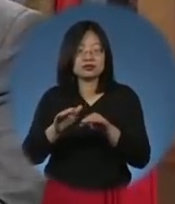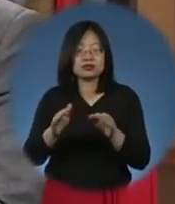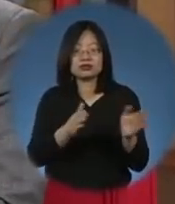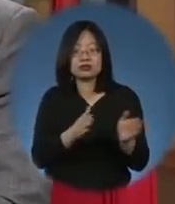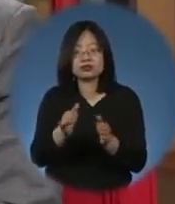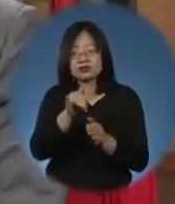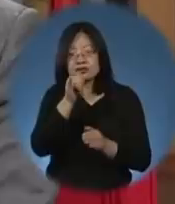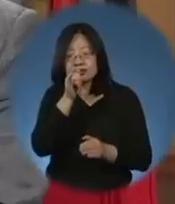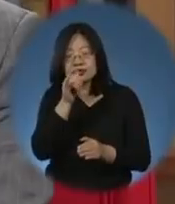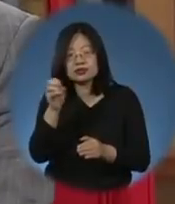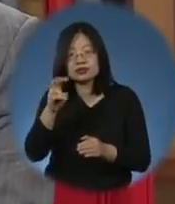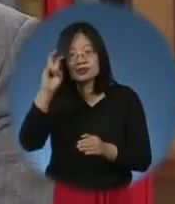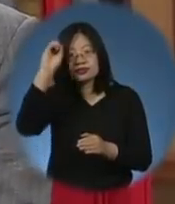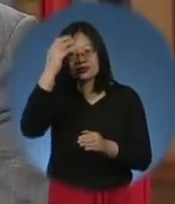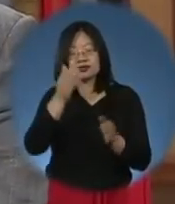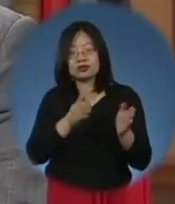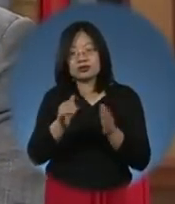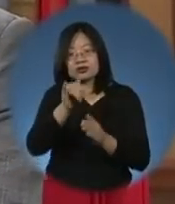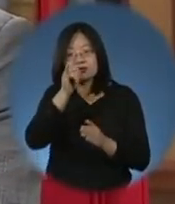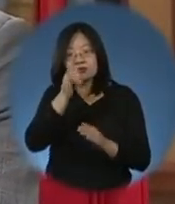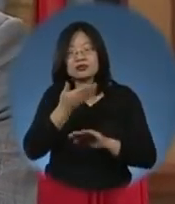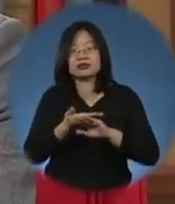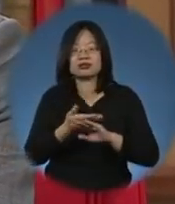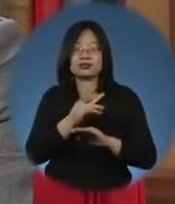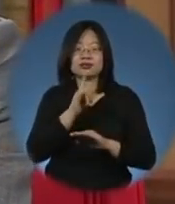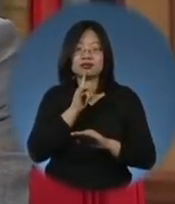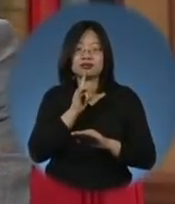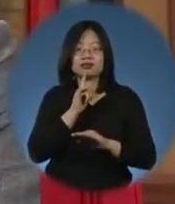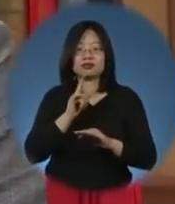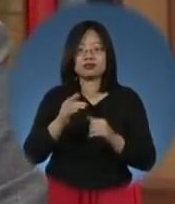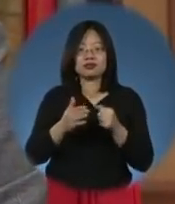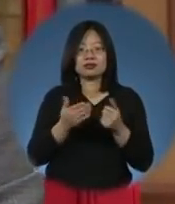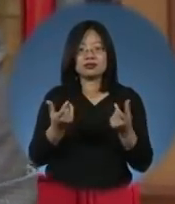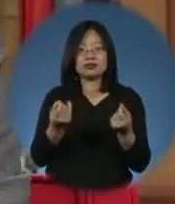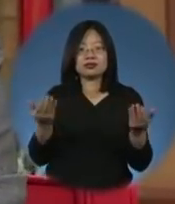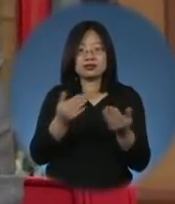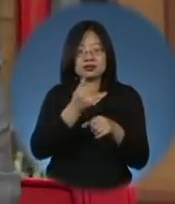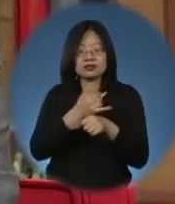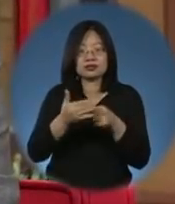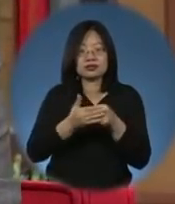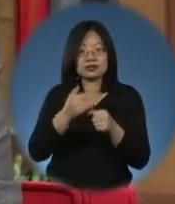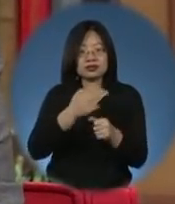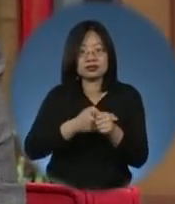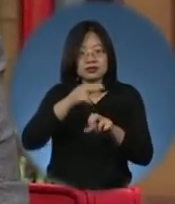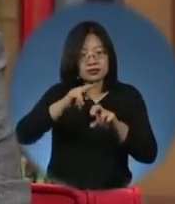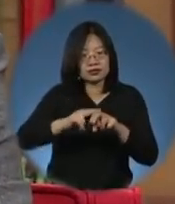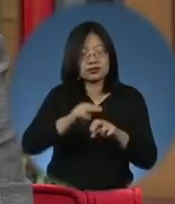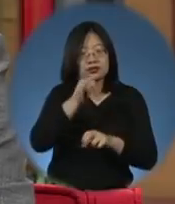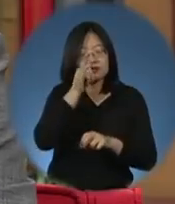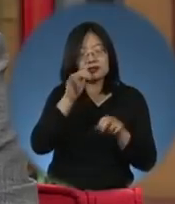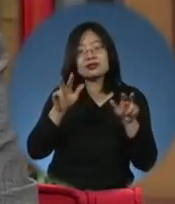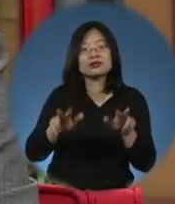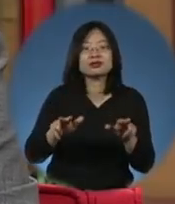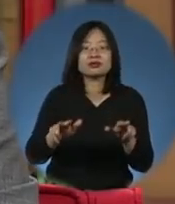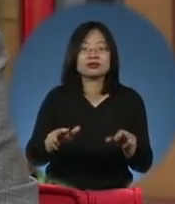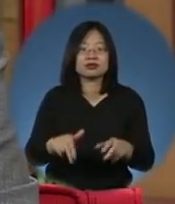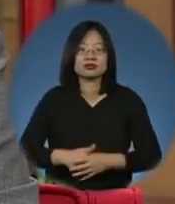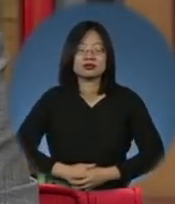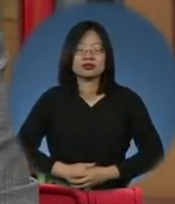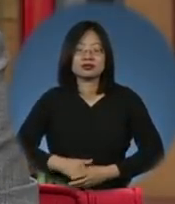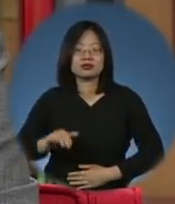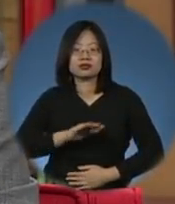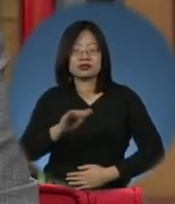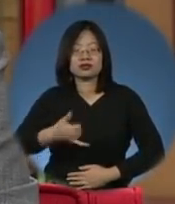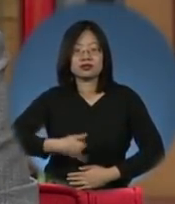준비를 하느냐 갑자기 준비를 하느냐는 다른 이야기입니다. 네. 예. 그래서 그런 일들이 있어서 교사가 되는 거가 지금